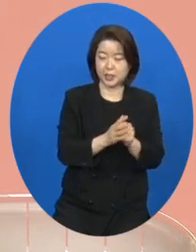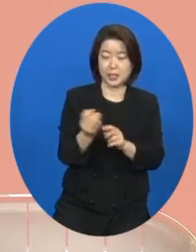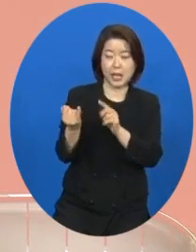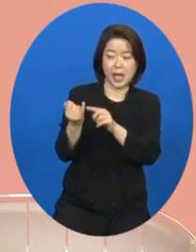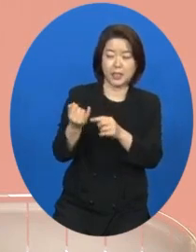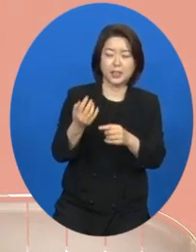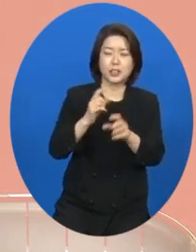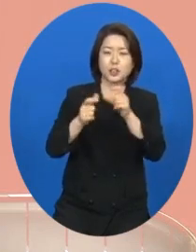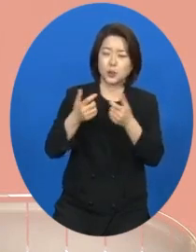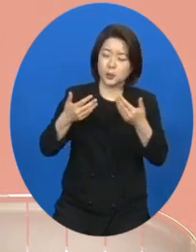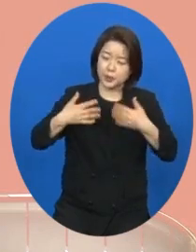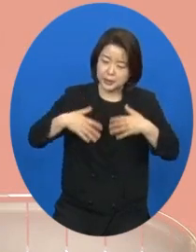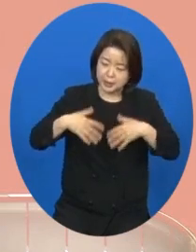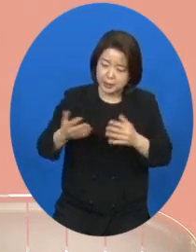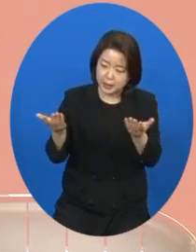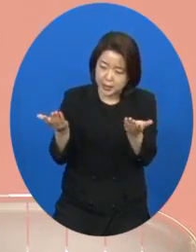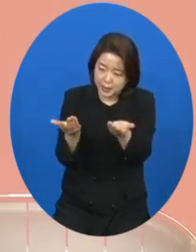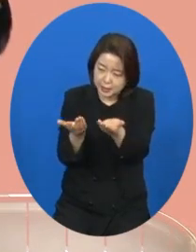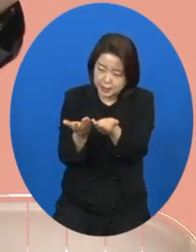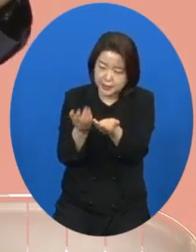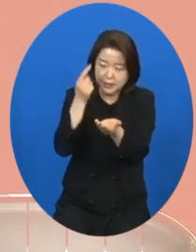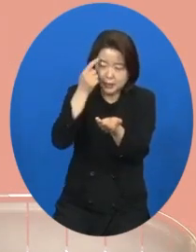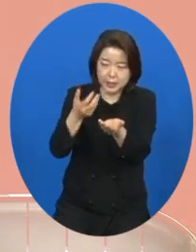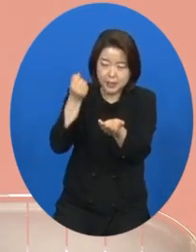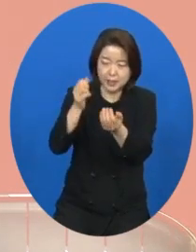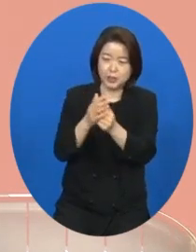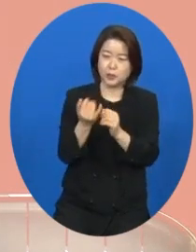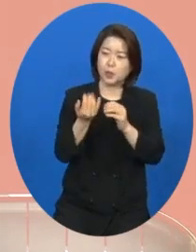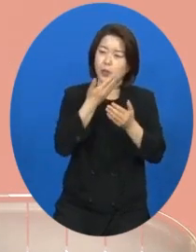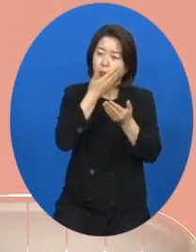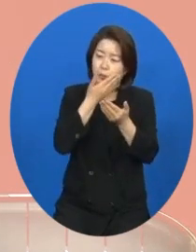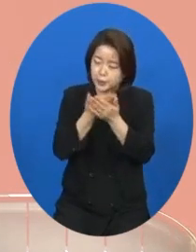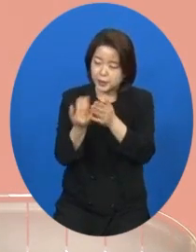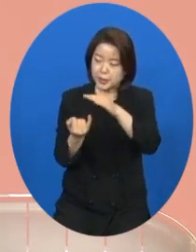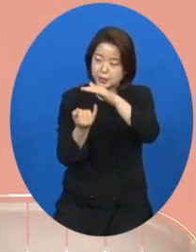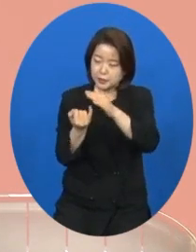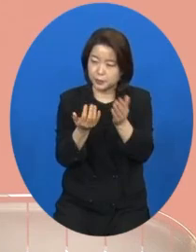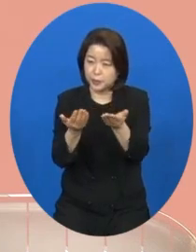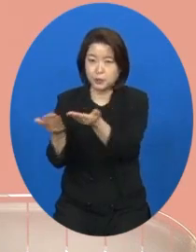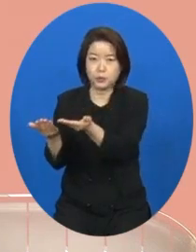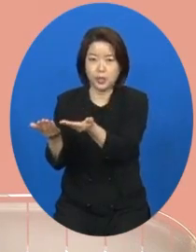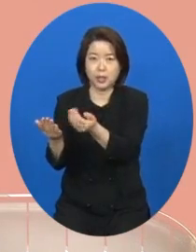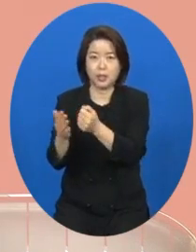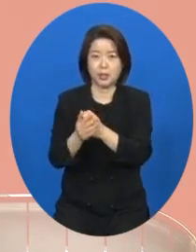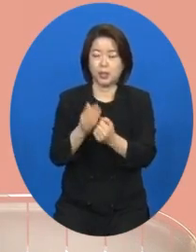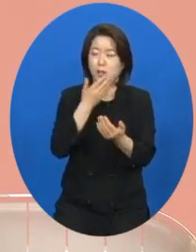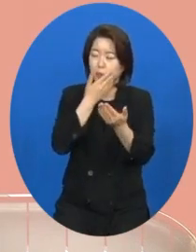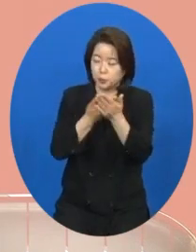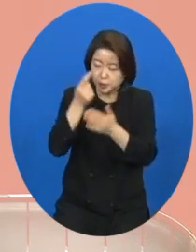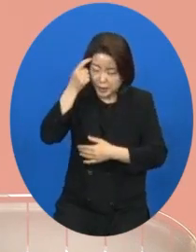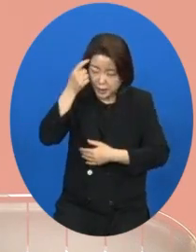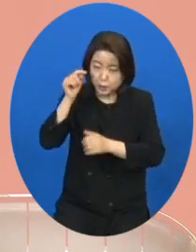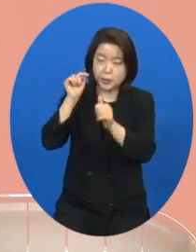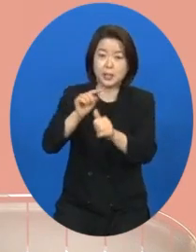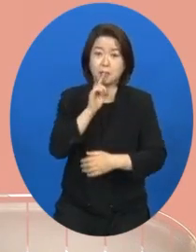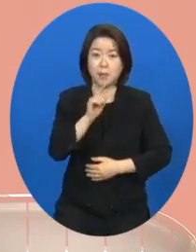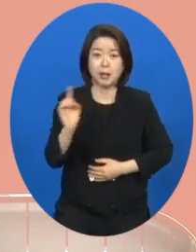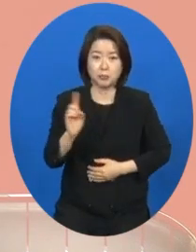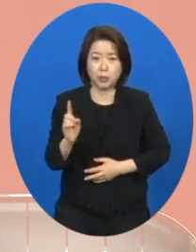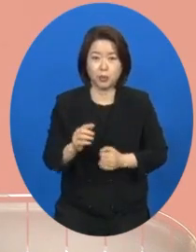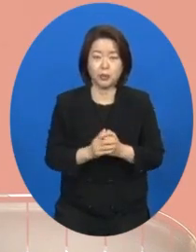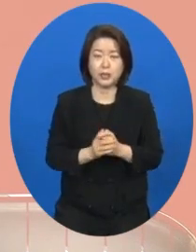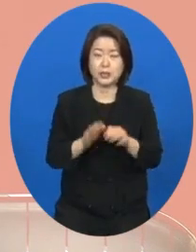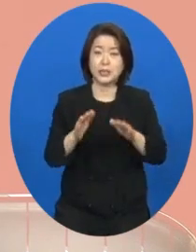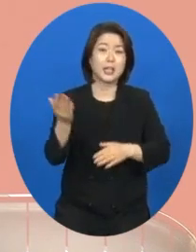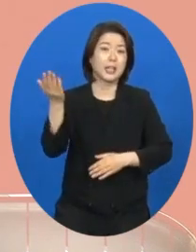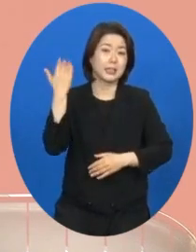그릇이라고 생각하면서 귀히 여기라 이렇게 말을 한 거예요. 이 귀히 여기라는 말은 이제는